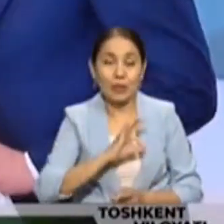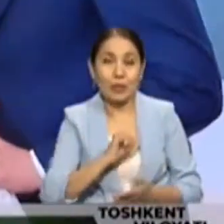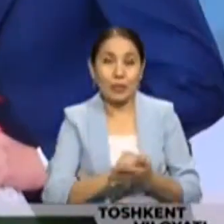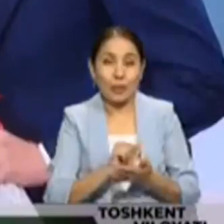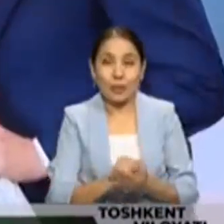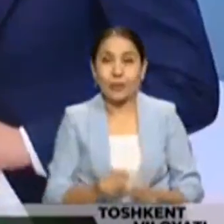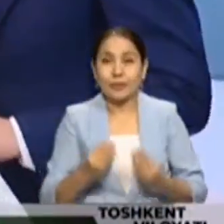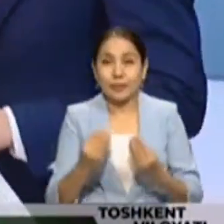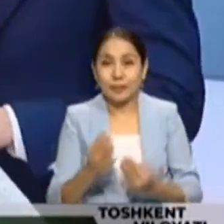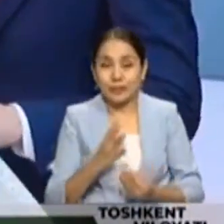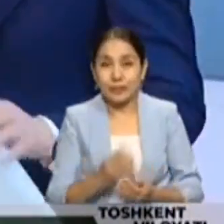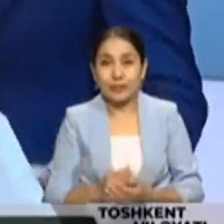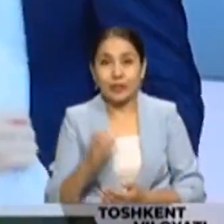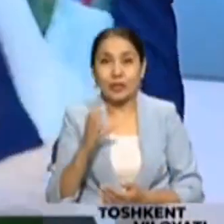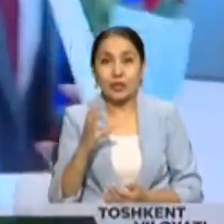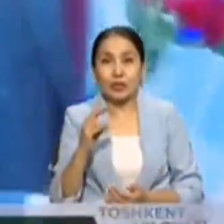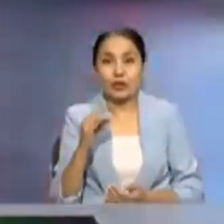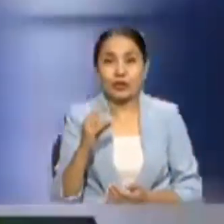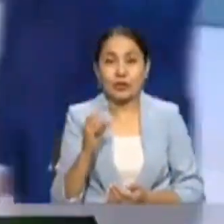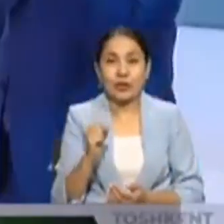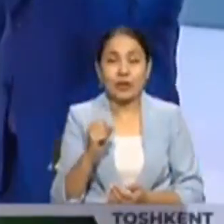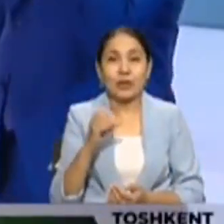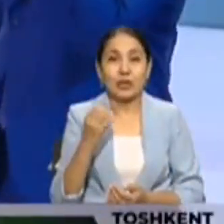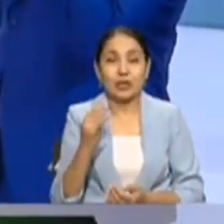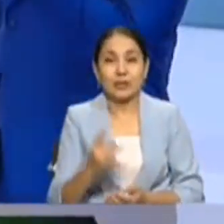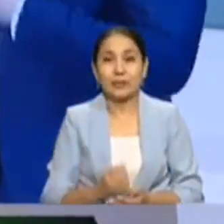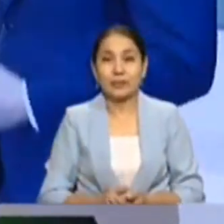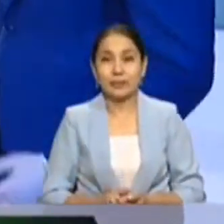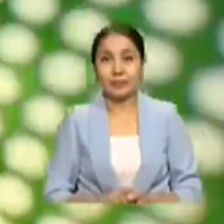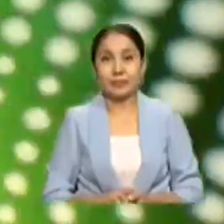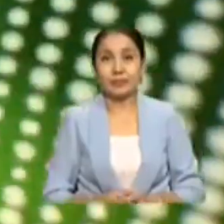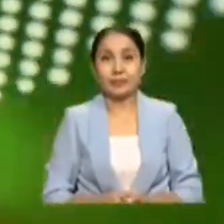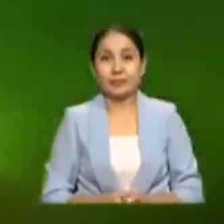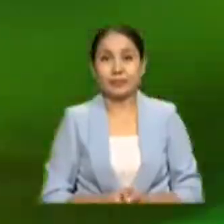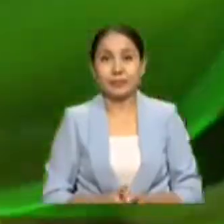diplomlar tantanali topshirildi. Sojida Shirnayeva va Sirojiddin Husanov, yoshlar.